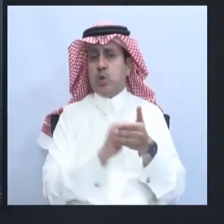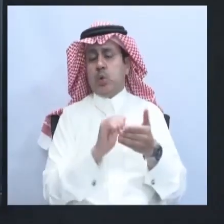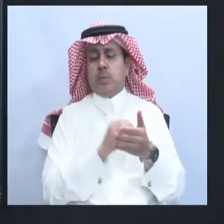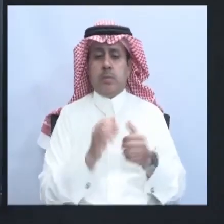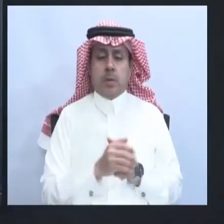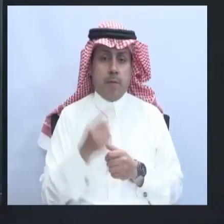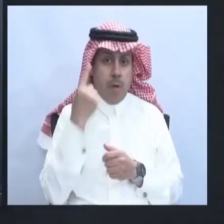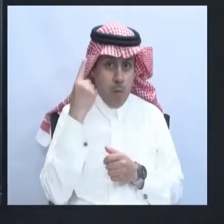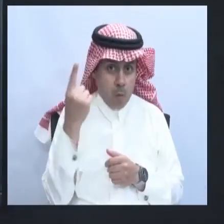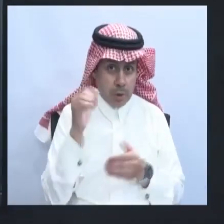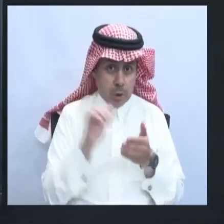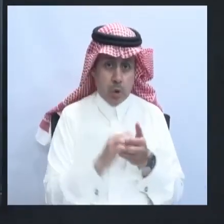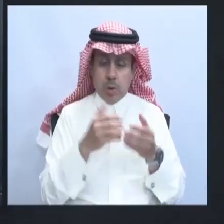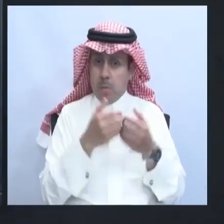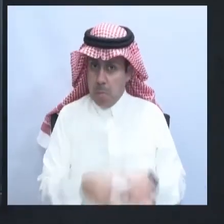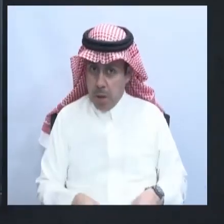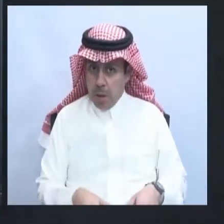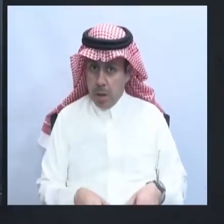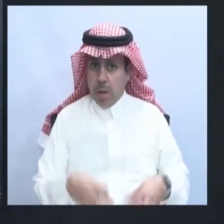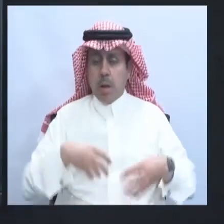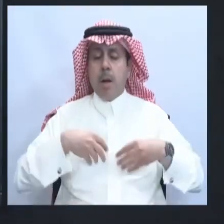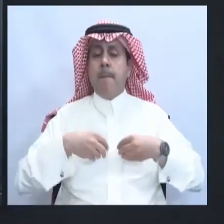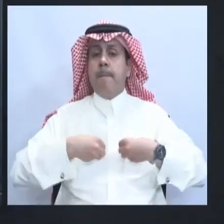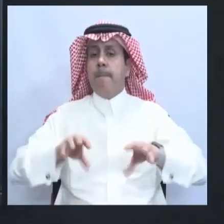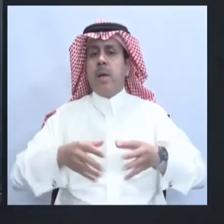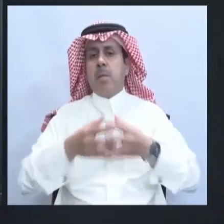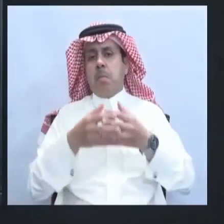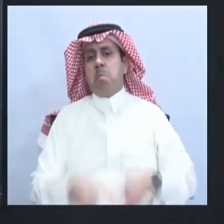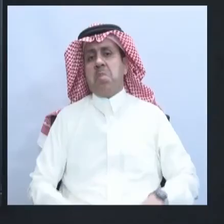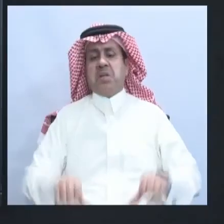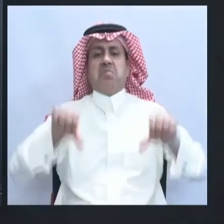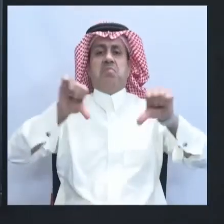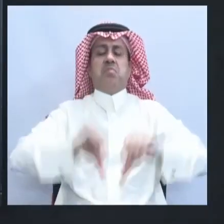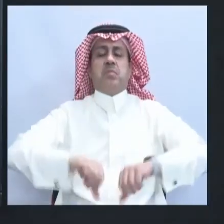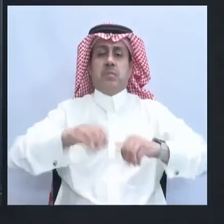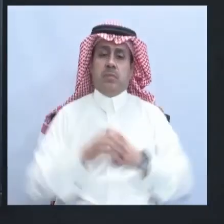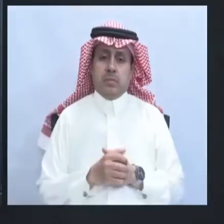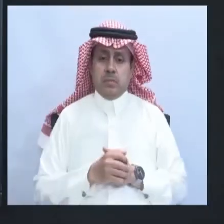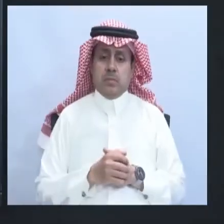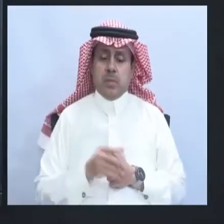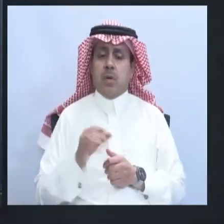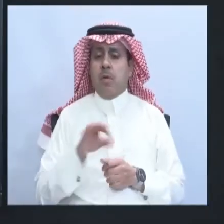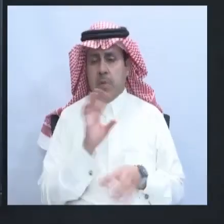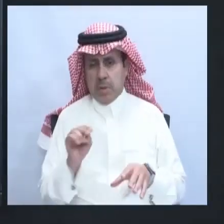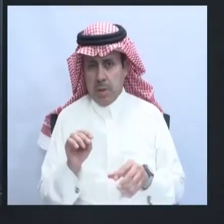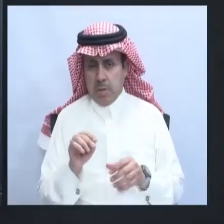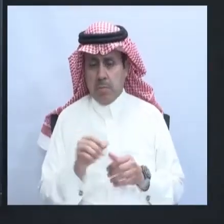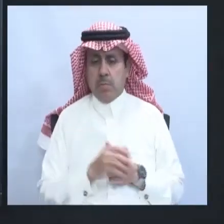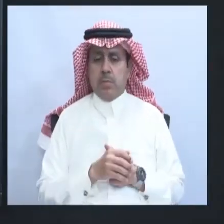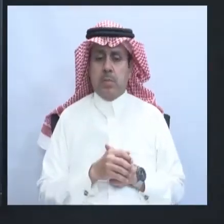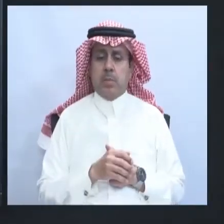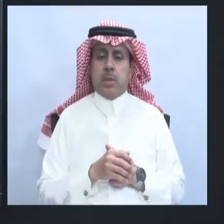فلو تخلف احد هذه الشروط فان البيع لا يصح هناك استثناءات في